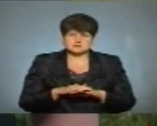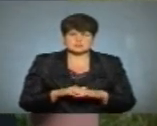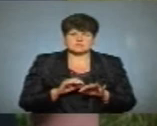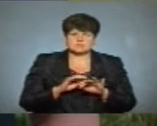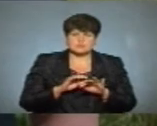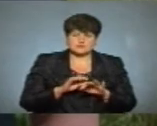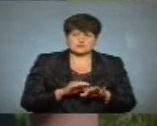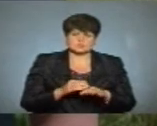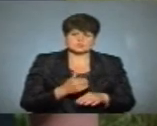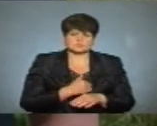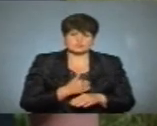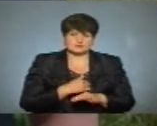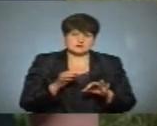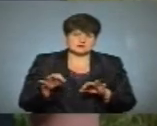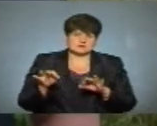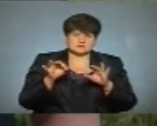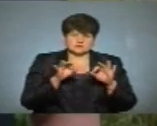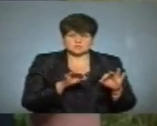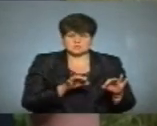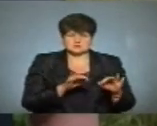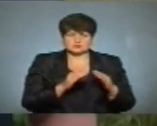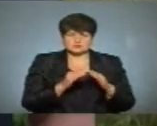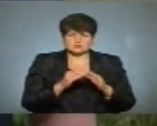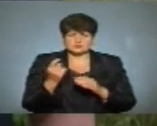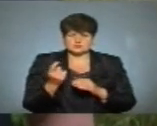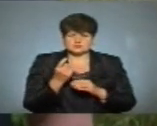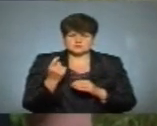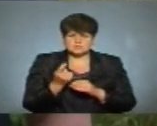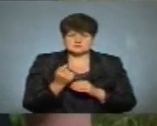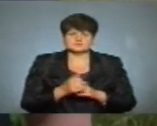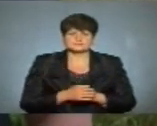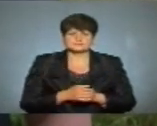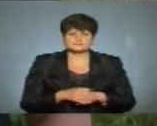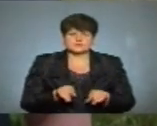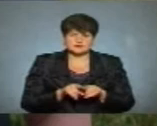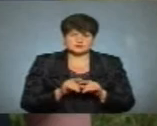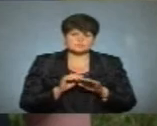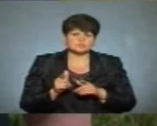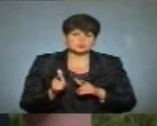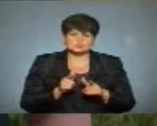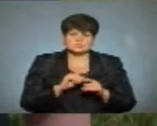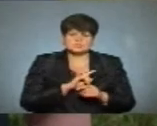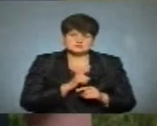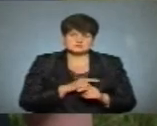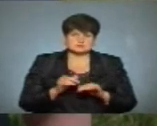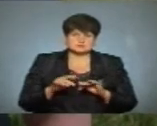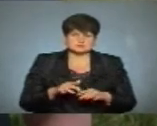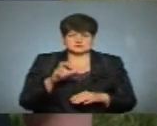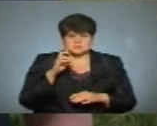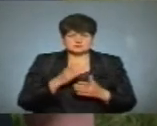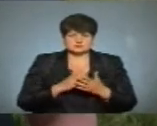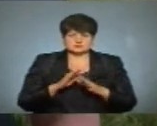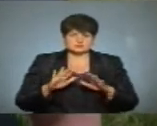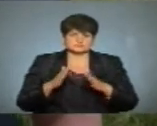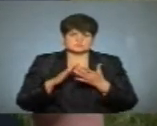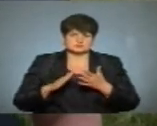Проводиться добровільна евакуація з домогосподарств. Також підготовлені сили і засоби Державної служби України з